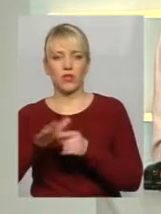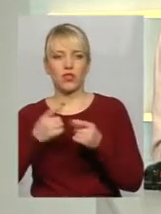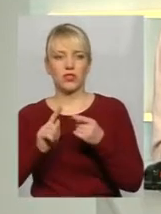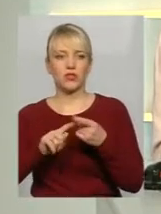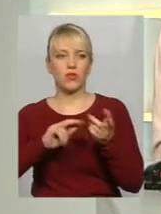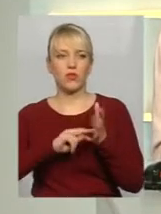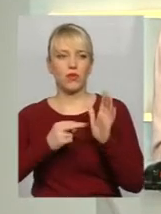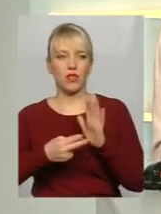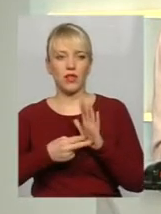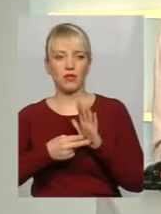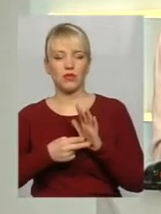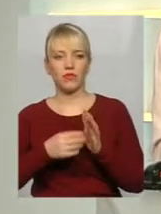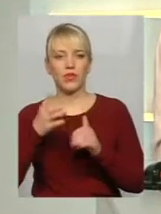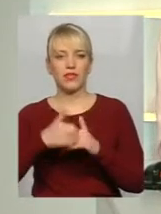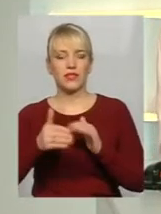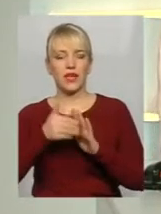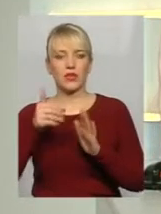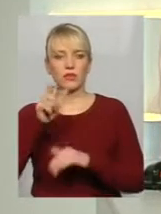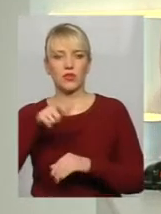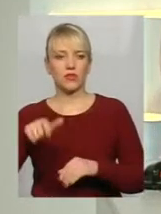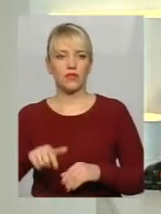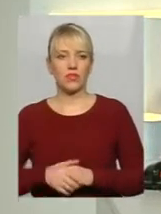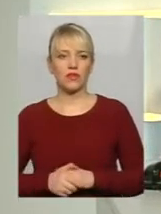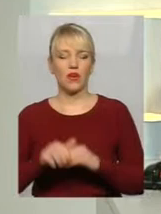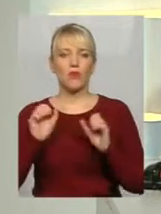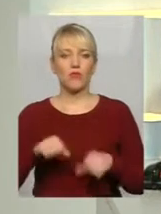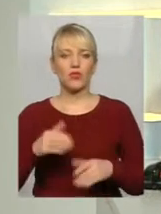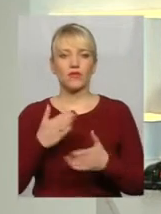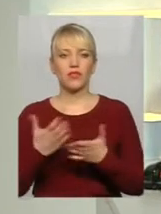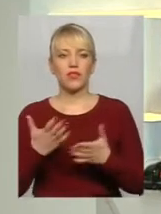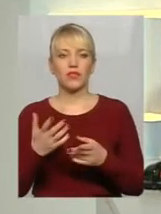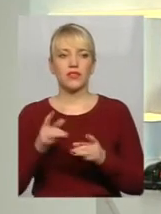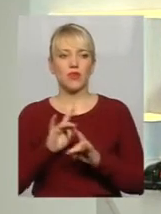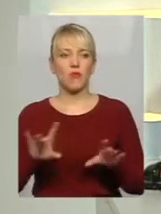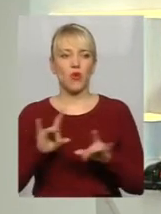плану серед призов. От. Можливо, ну, є якесь пояснення, от,